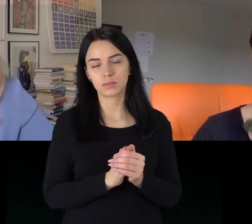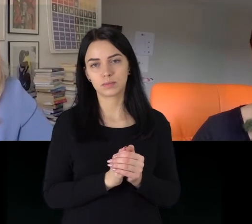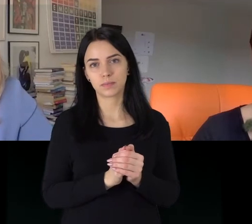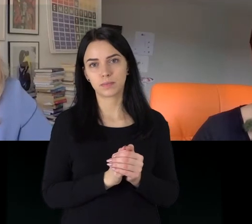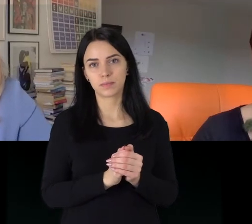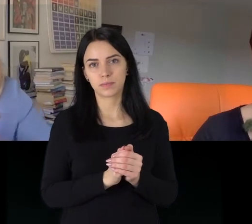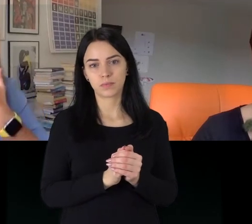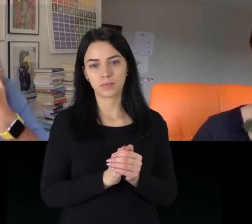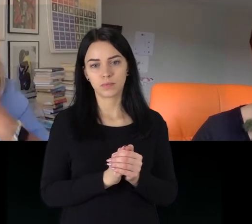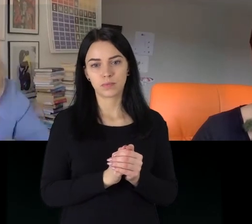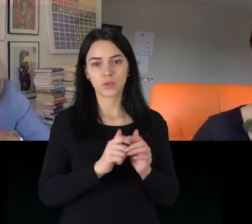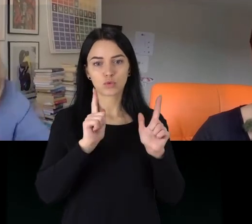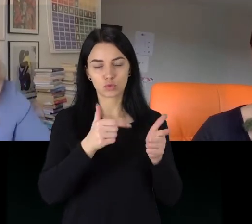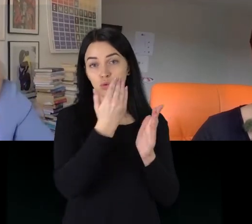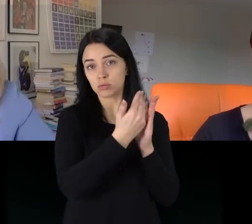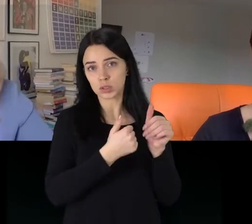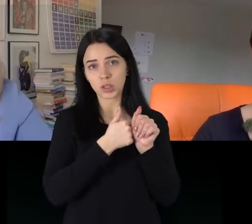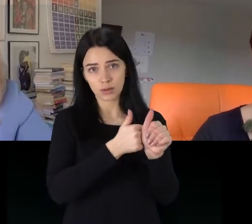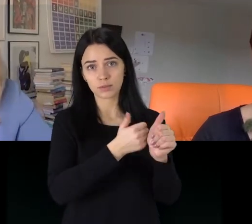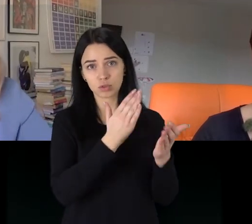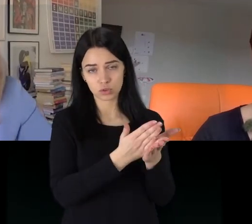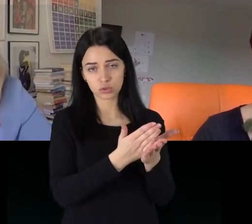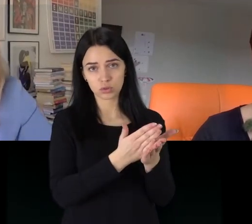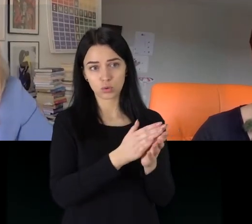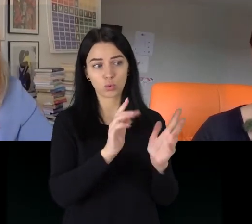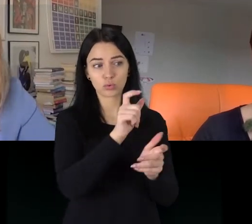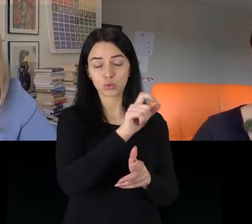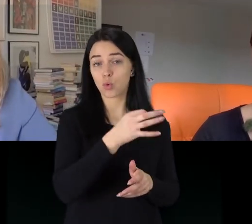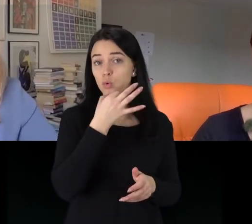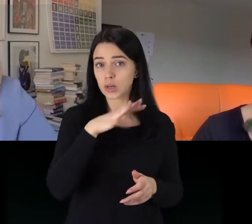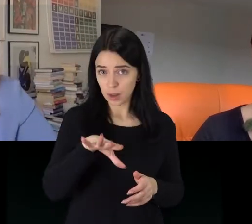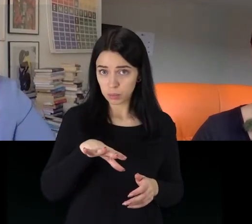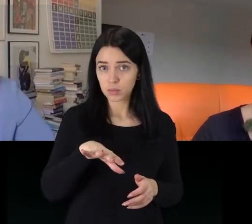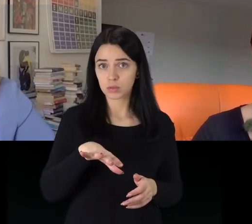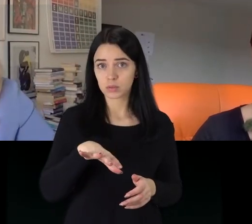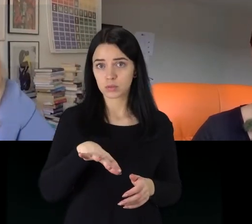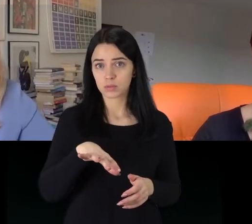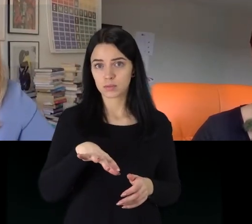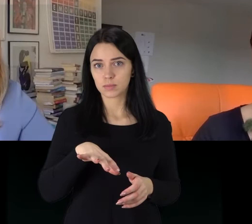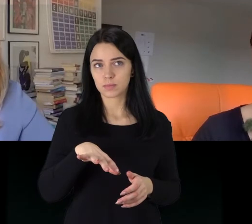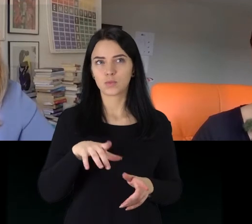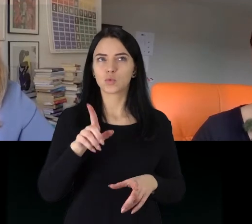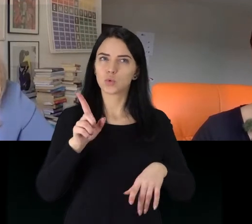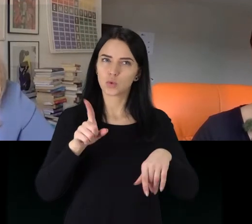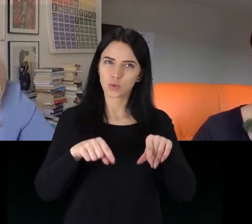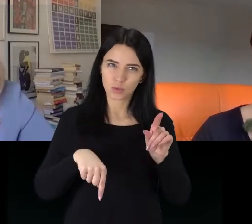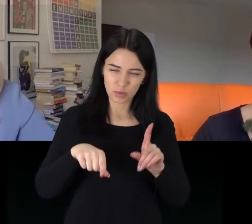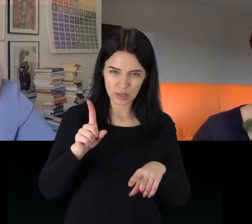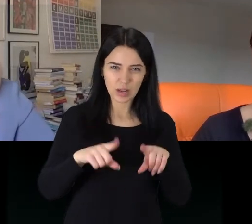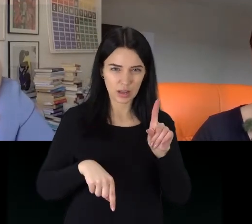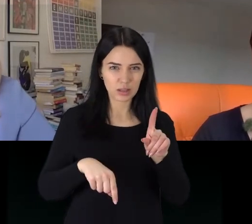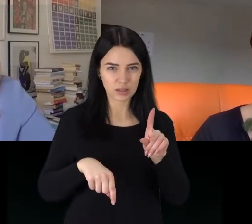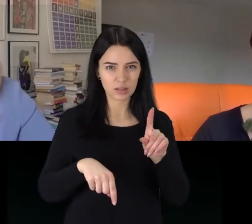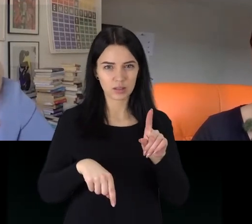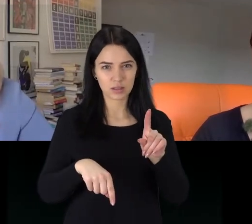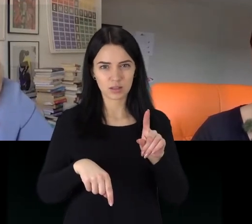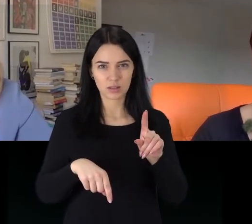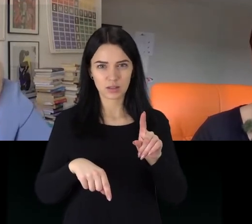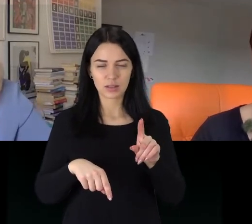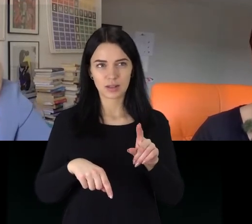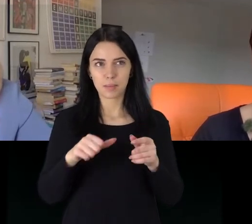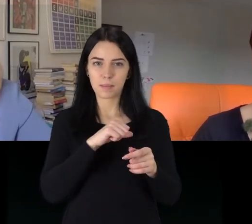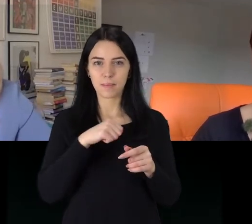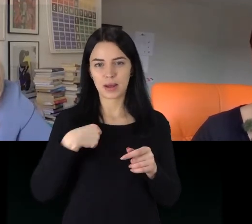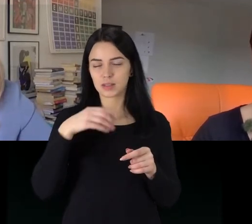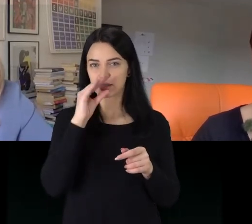laikome šitos taisyklės, atsiprašau, labai taisyklės. Jeigu žmogui nepatinka, nu, retai jau taip labai būna tikrai, arba mokamgi suvaldyti, ar ne